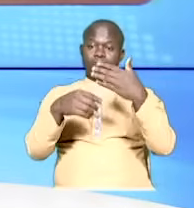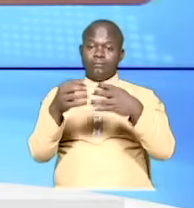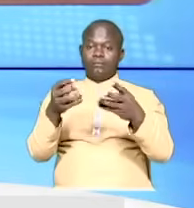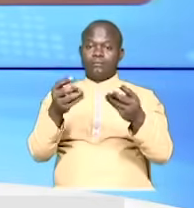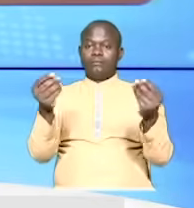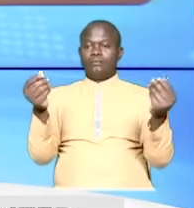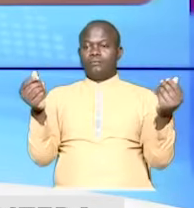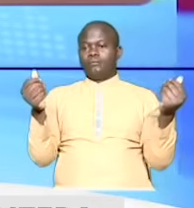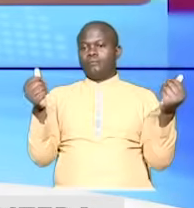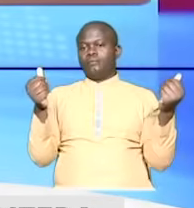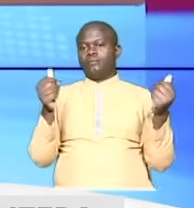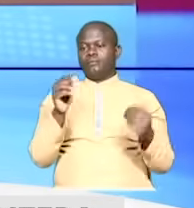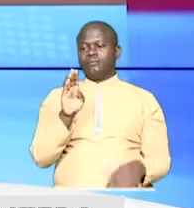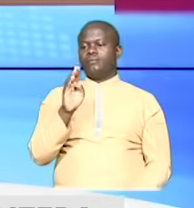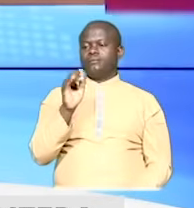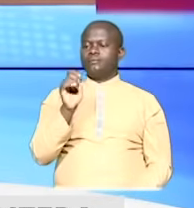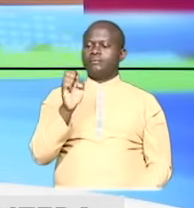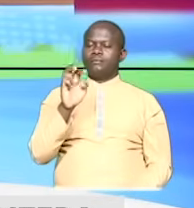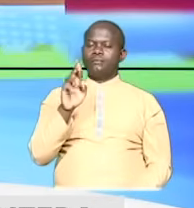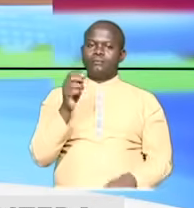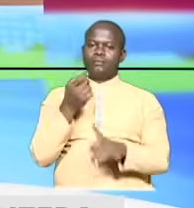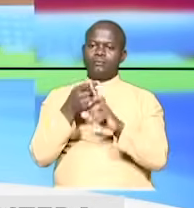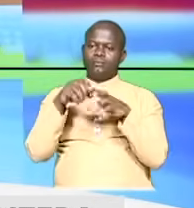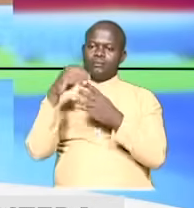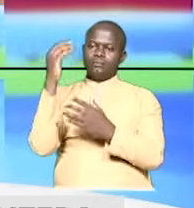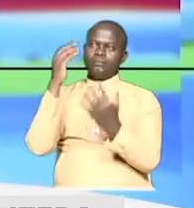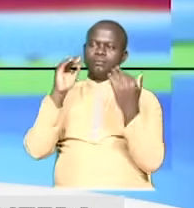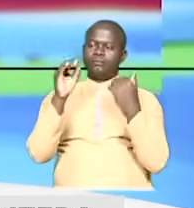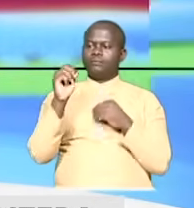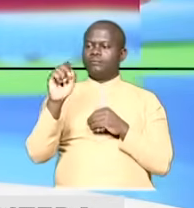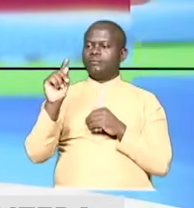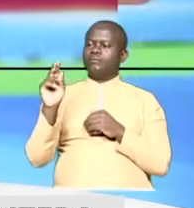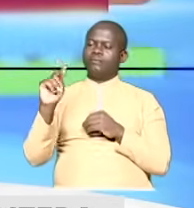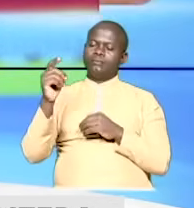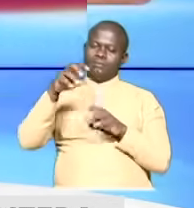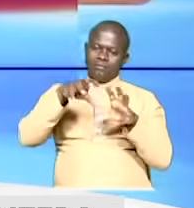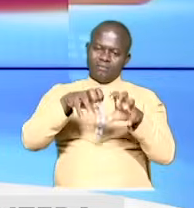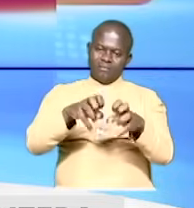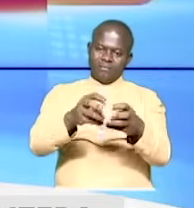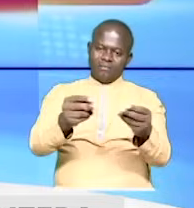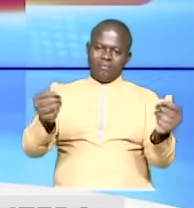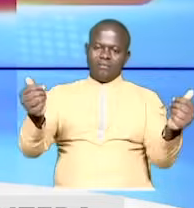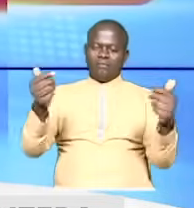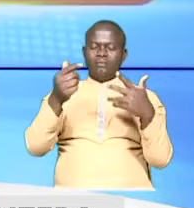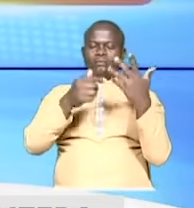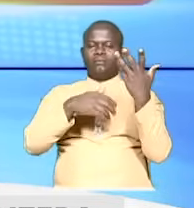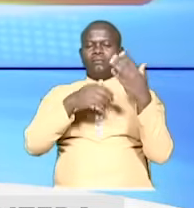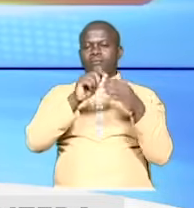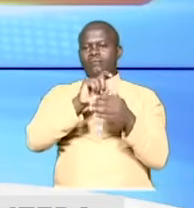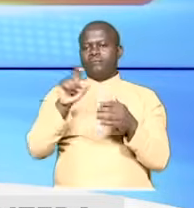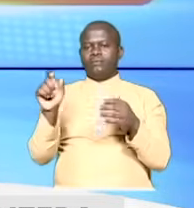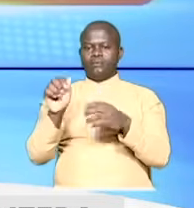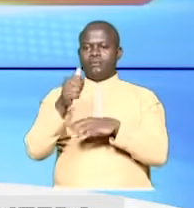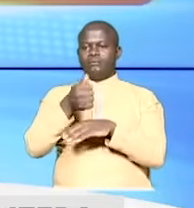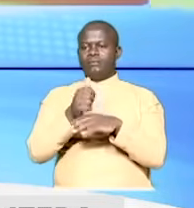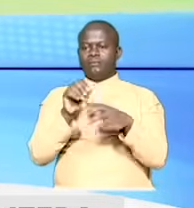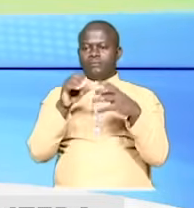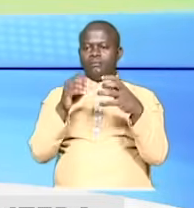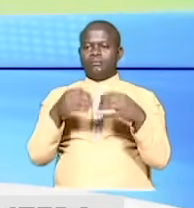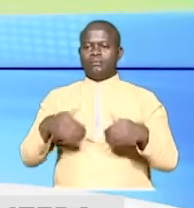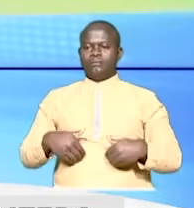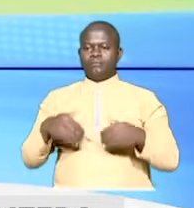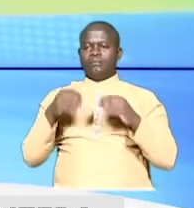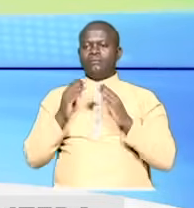kwangirizwa n'ibitera biva mu ishyamba ry'imikinga bikaza kubangiriza. Baravuga ibi mu gihe hashize icyumweru hashyizweho itsinda